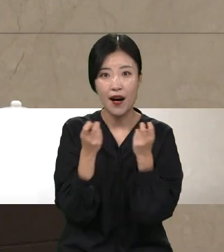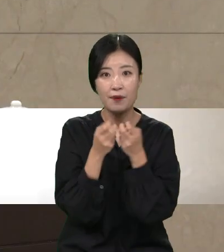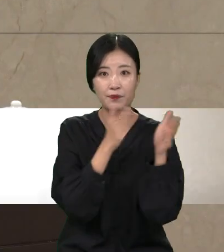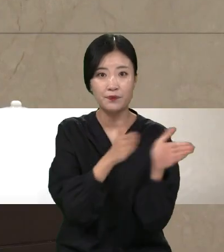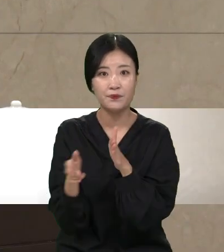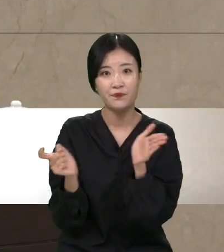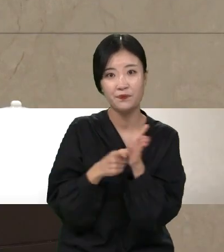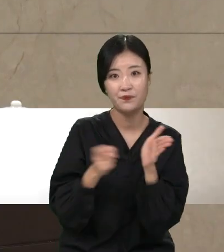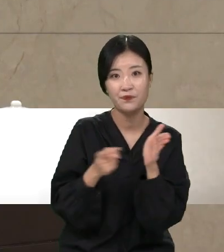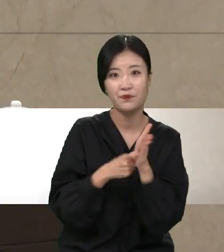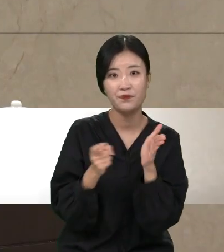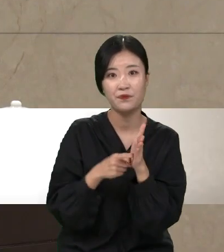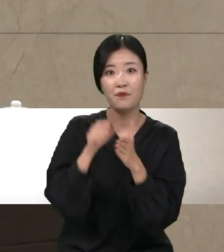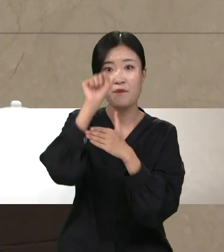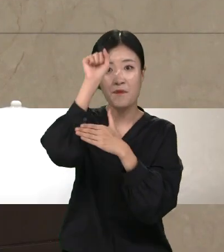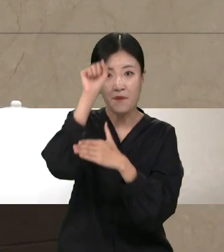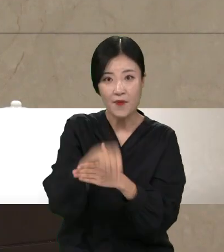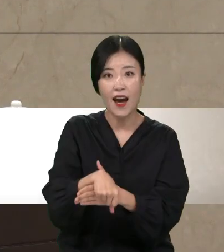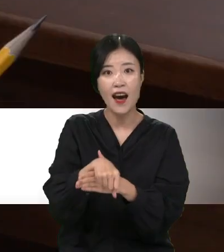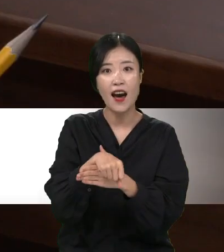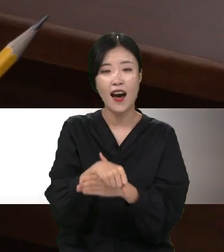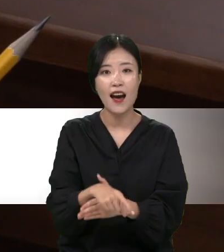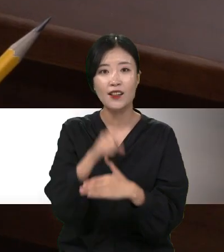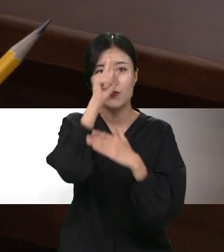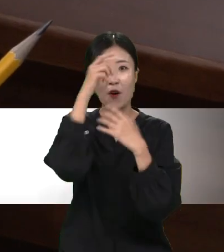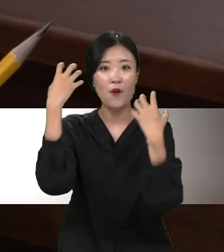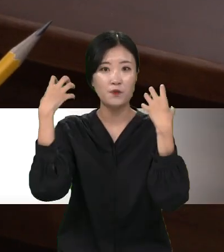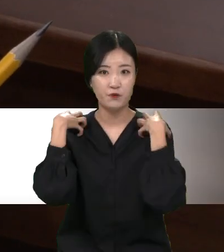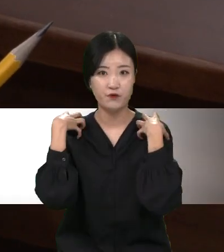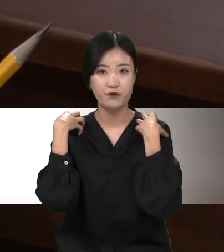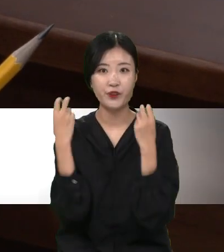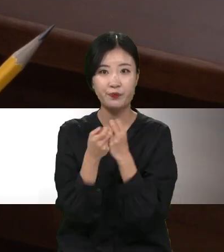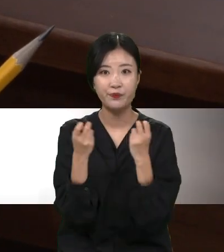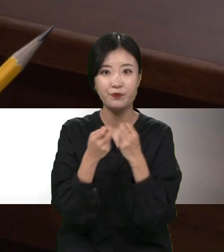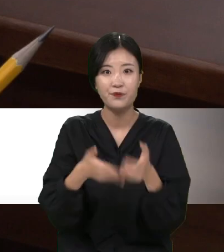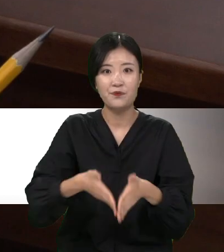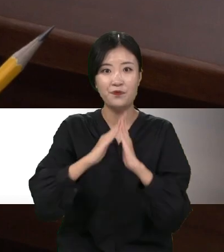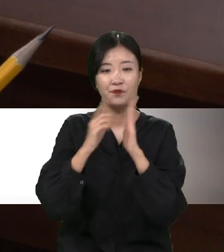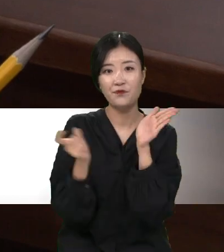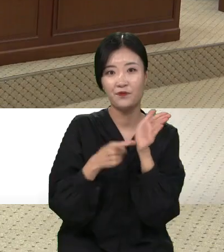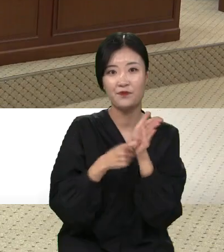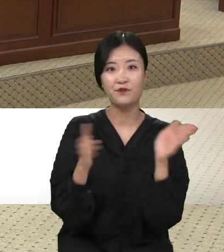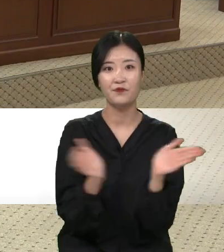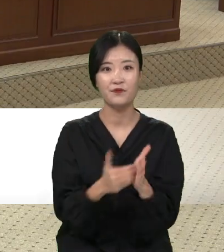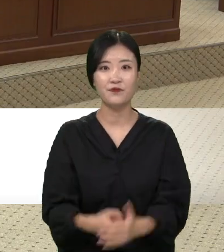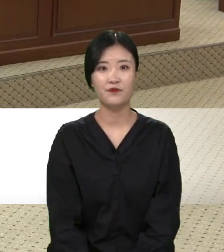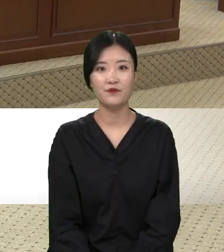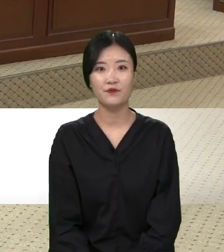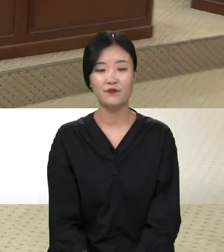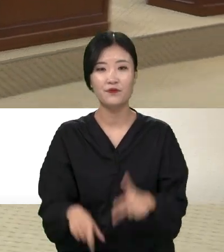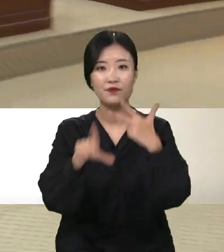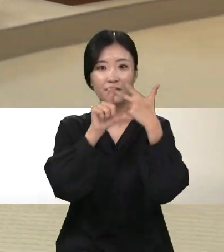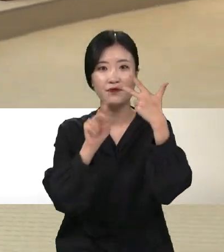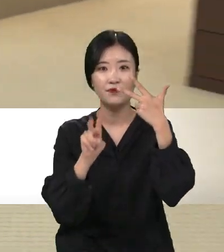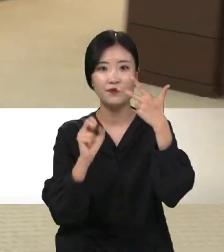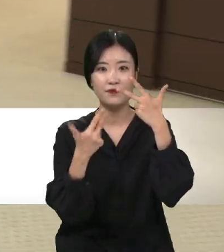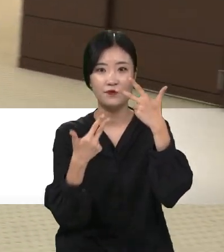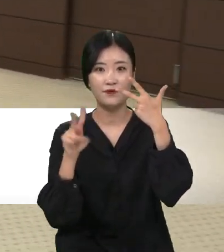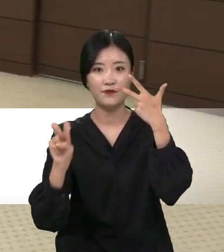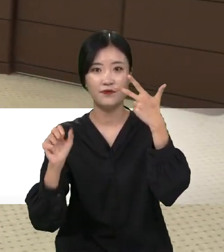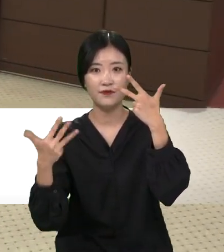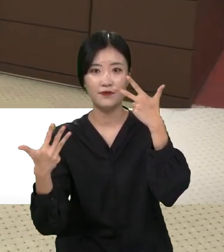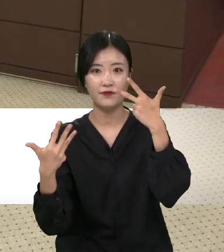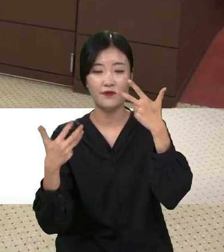건의안 을 채택해 살까 폭락에 대한 정부의 근본적인 대책 수립을 촉구하기도 했습니다 이어